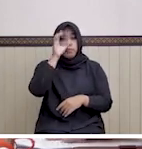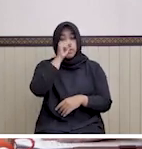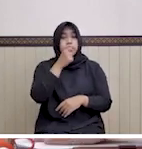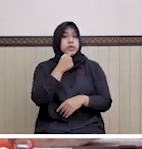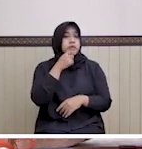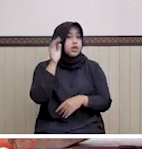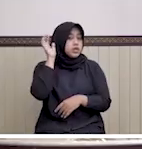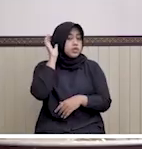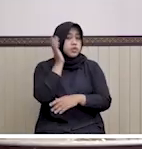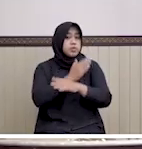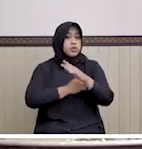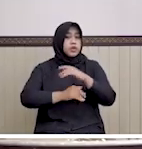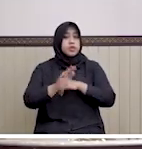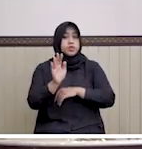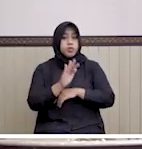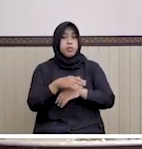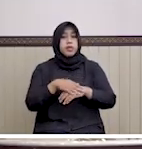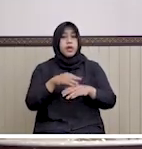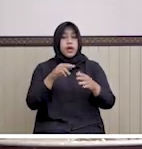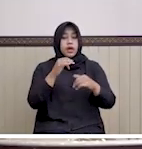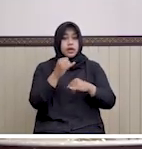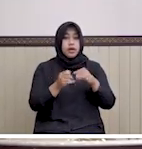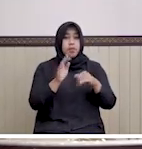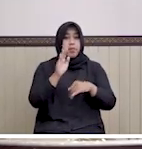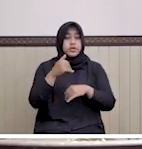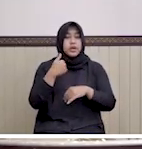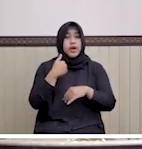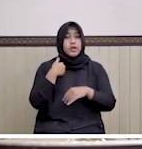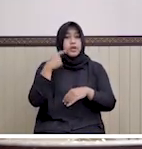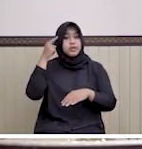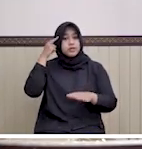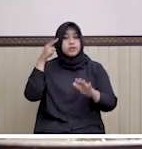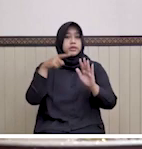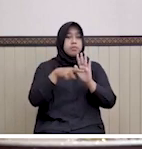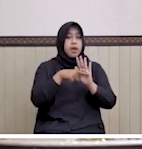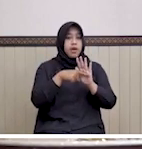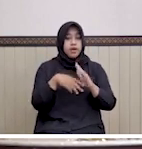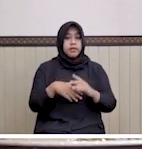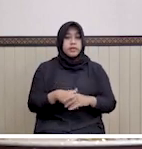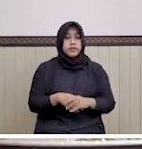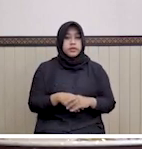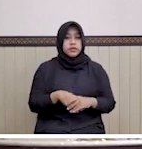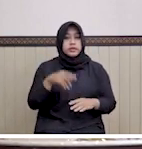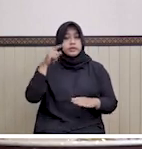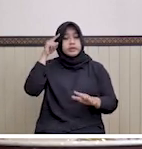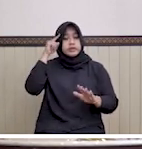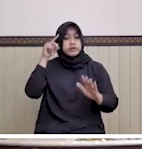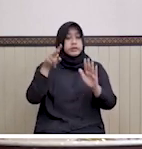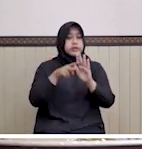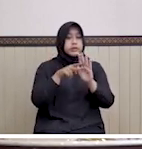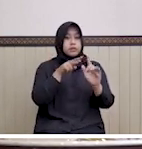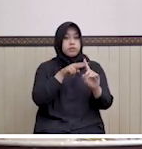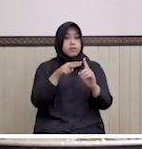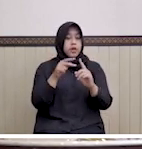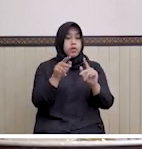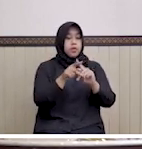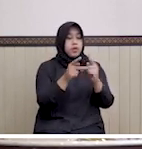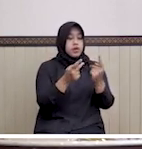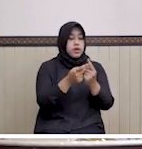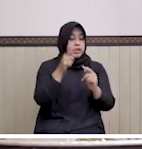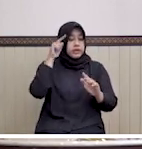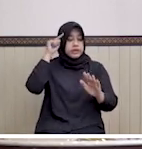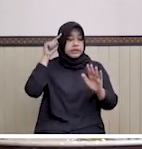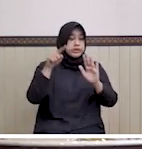isu disabilitas sehingga masih ada stigma stigma pada keluarga dan korban itu